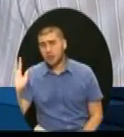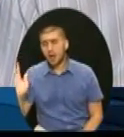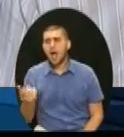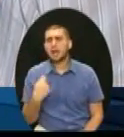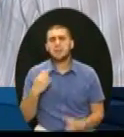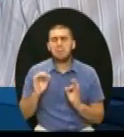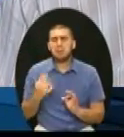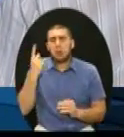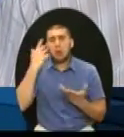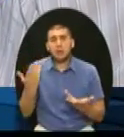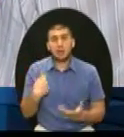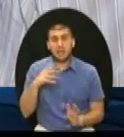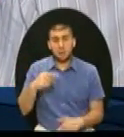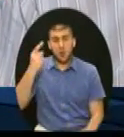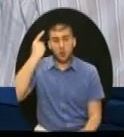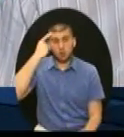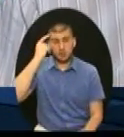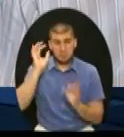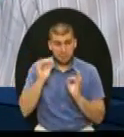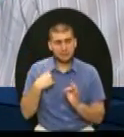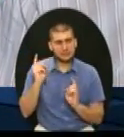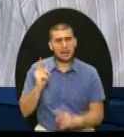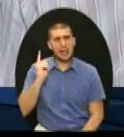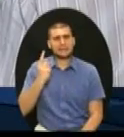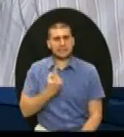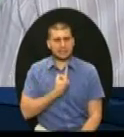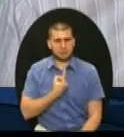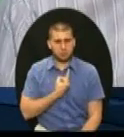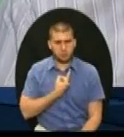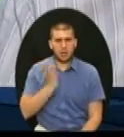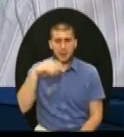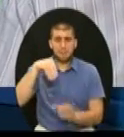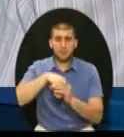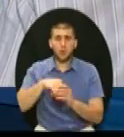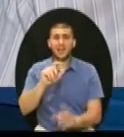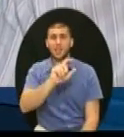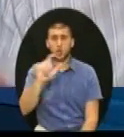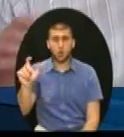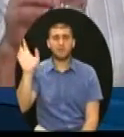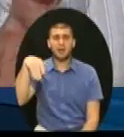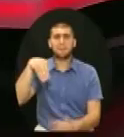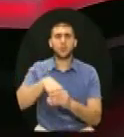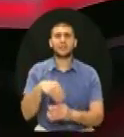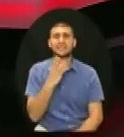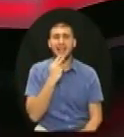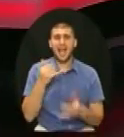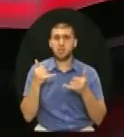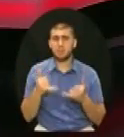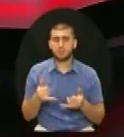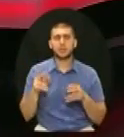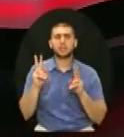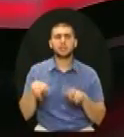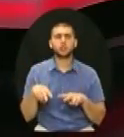אני באמת לא יודע. אני גם חושב, באמת אנחנו צריכים להזהיר את עצמנו. גם בתוך ידיעות וגם בתוך ישראל היום,